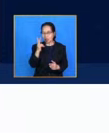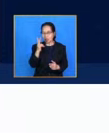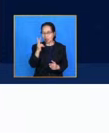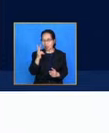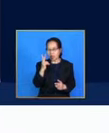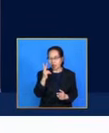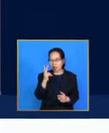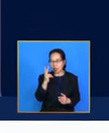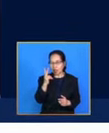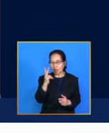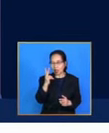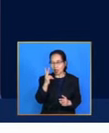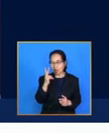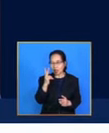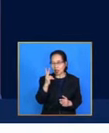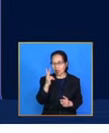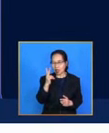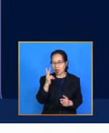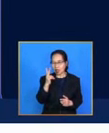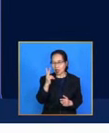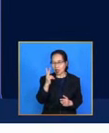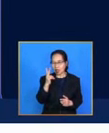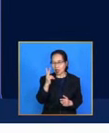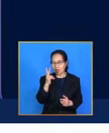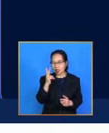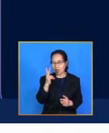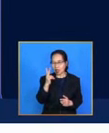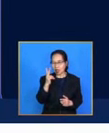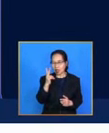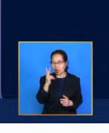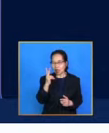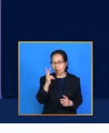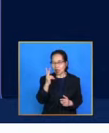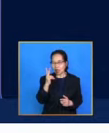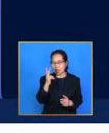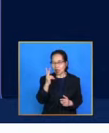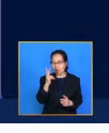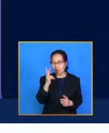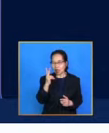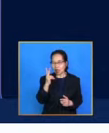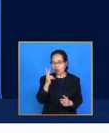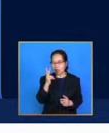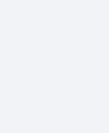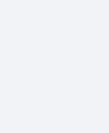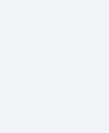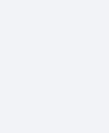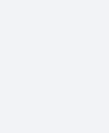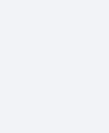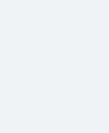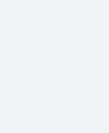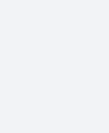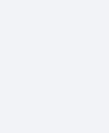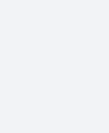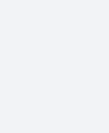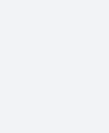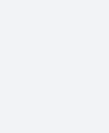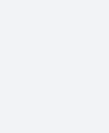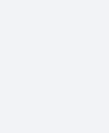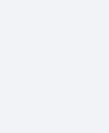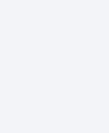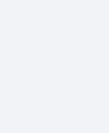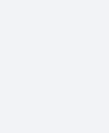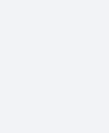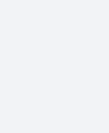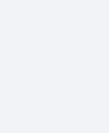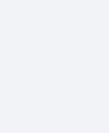niyan. Pagod dyan. Kasi kung bagbag pa face-to-face yan, whether you like it or not, merong